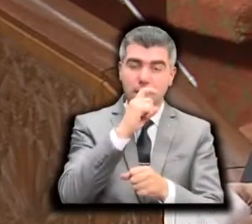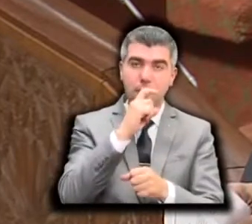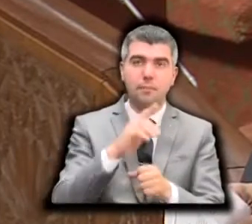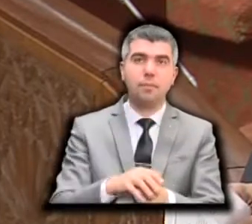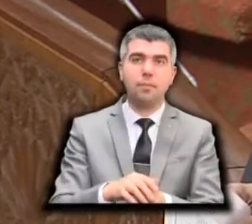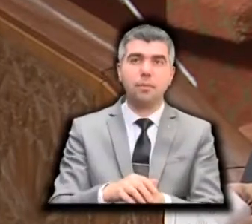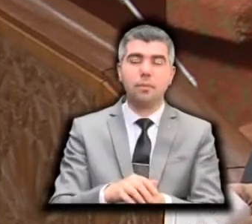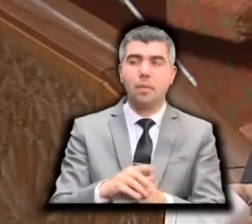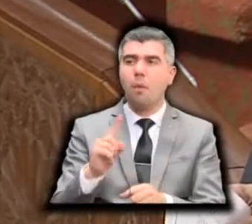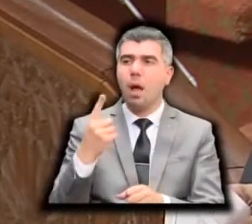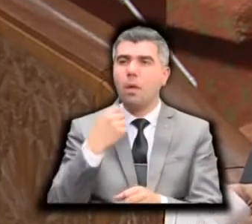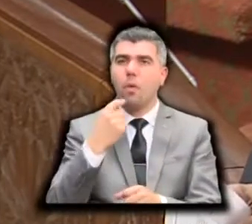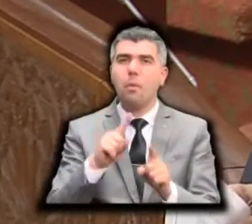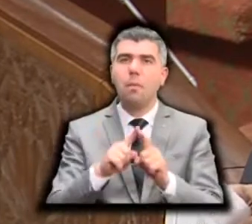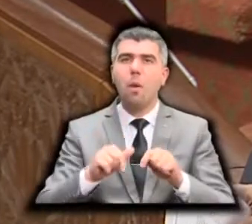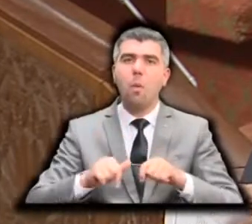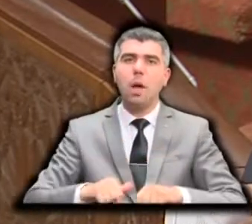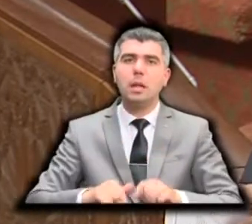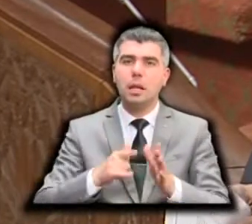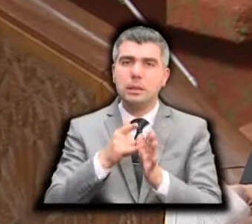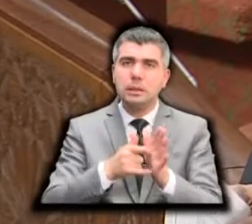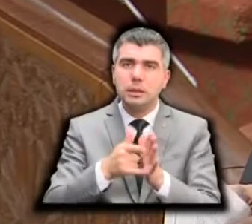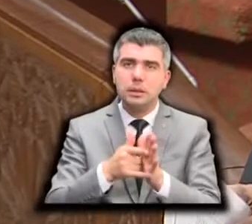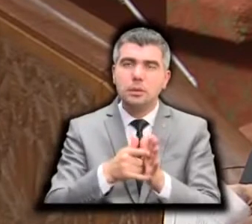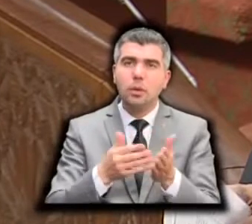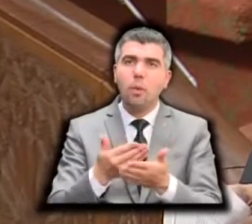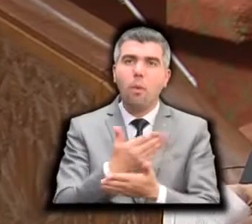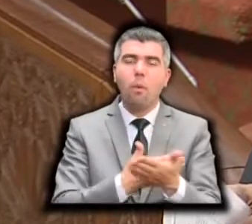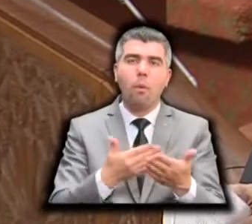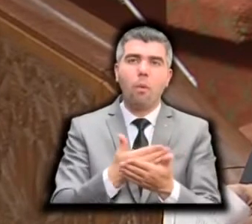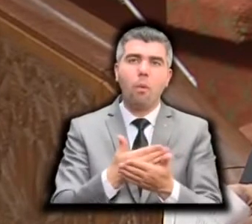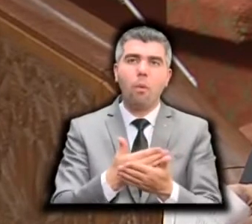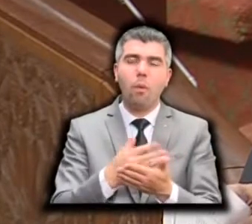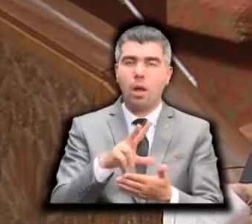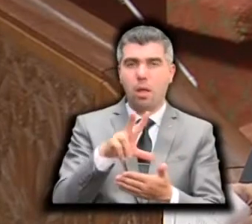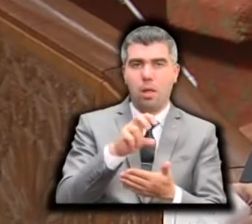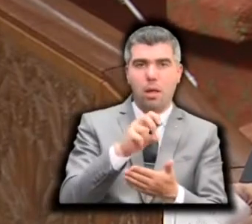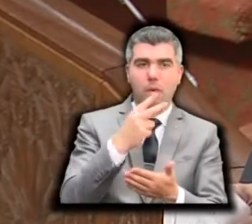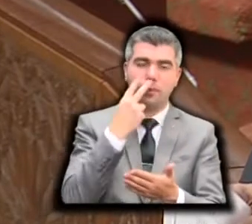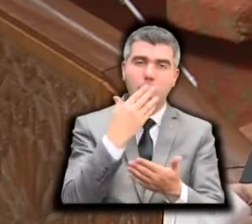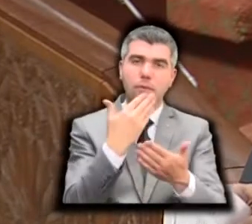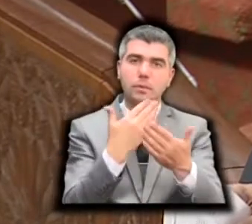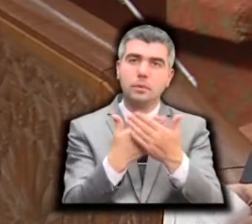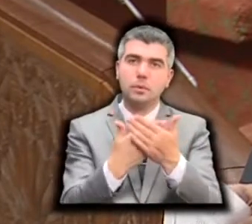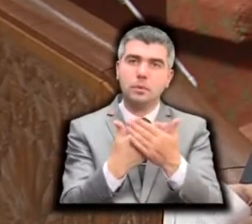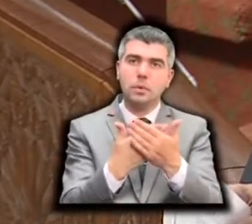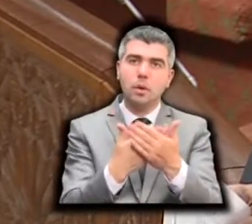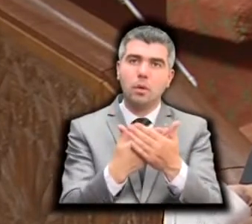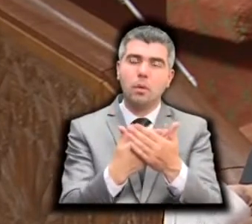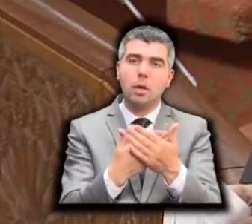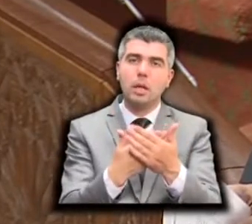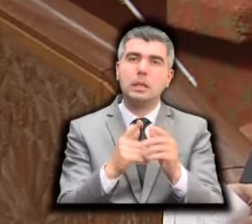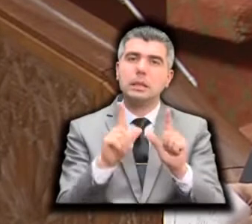النواب قال على وزاره جيز والنقل، فرق وزاره جيز والنقل، وانتم ترون ذلك في القناه الاولى،